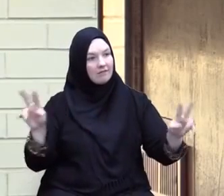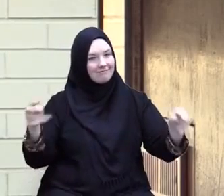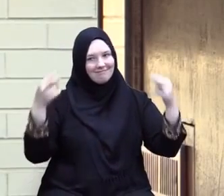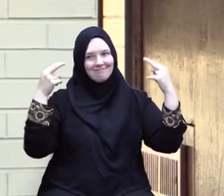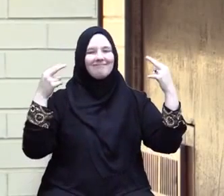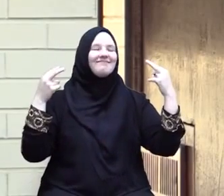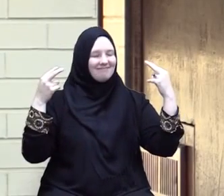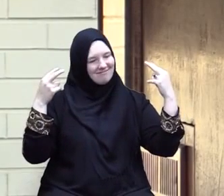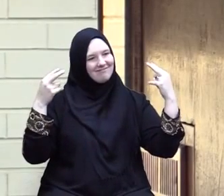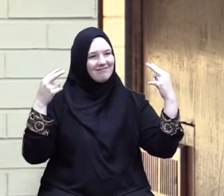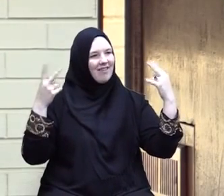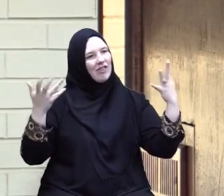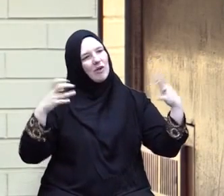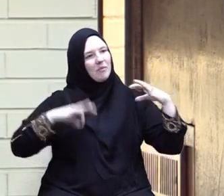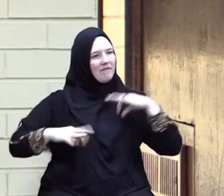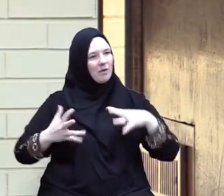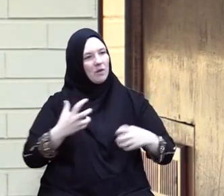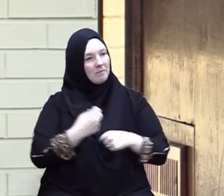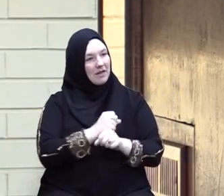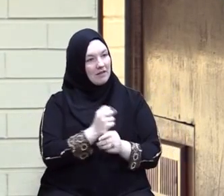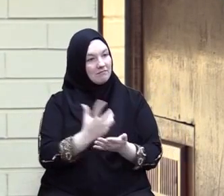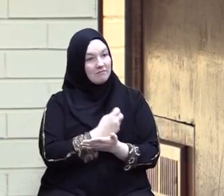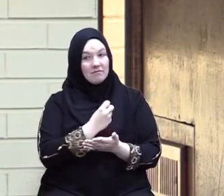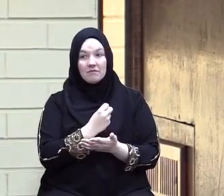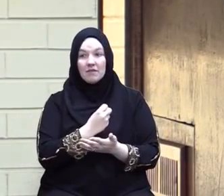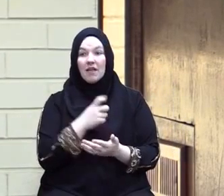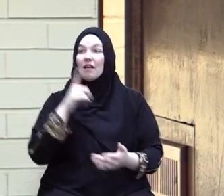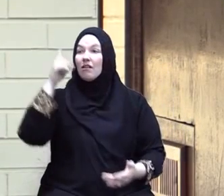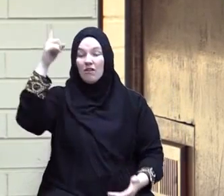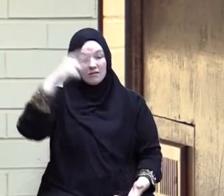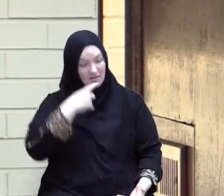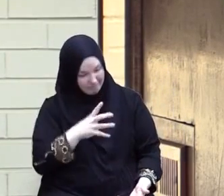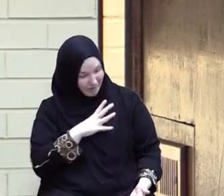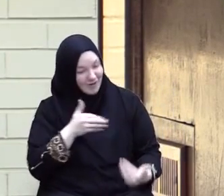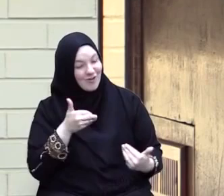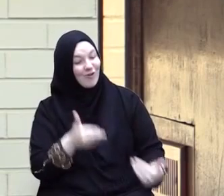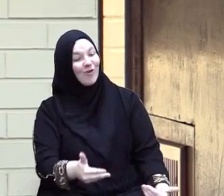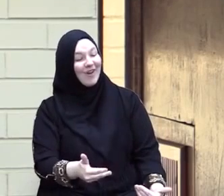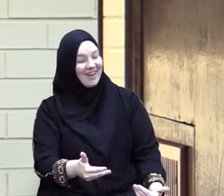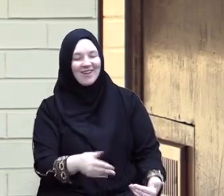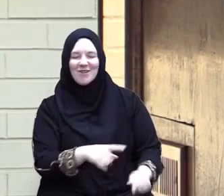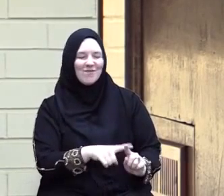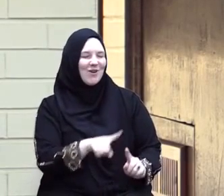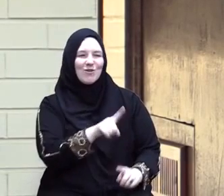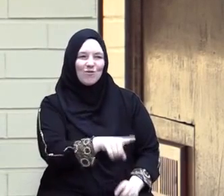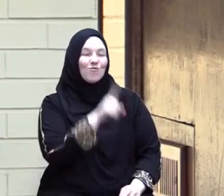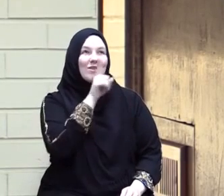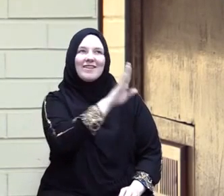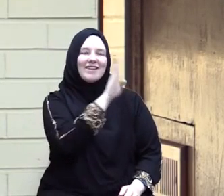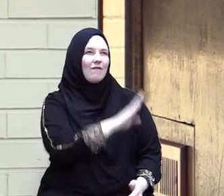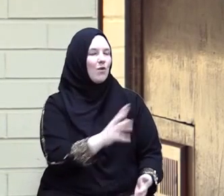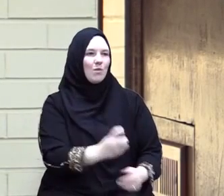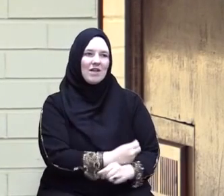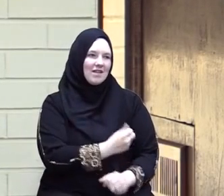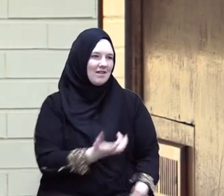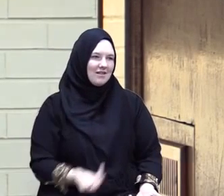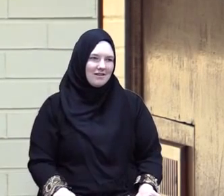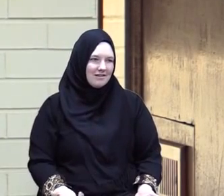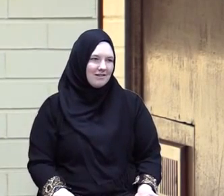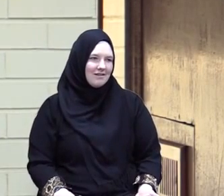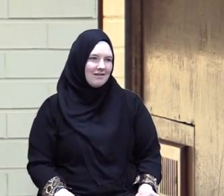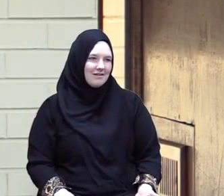the perceived profits they want to make. And Allah says they can never win. فَمَا رَبِحَتْ